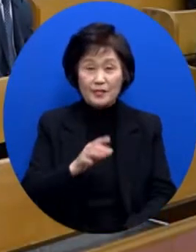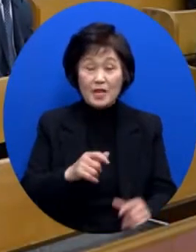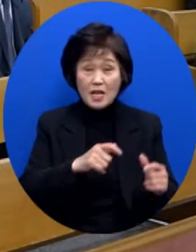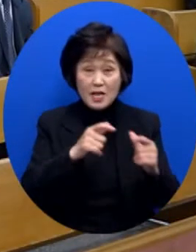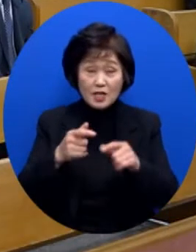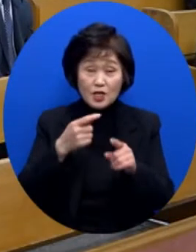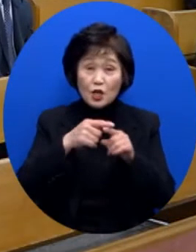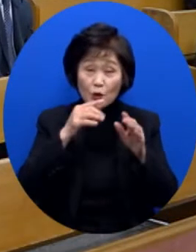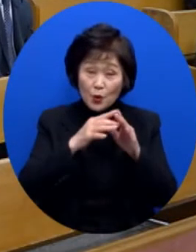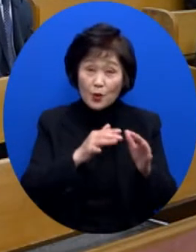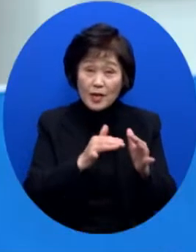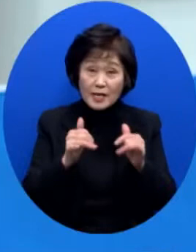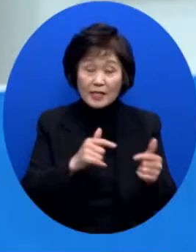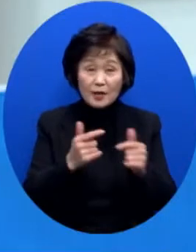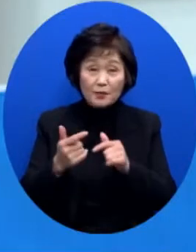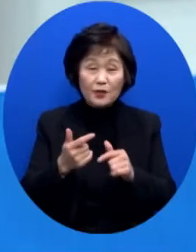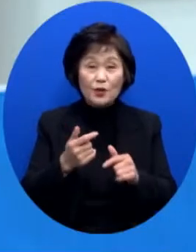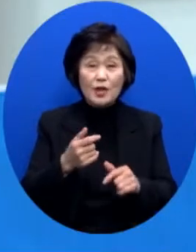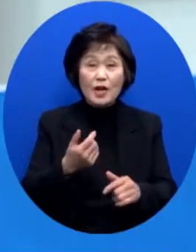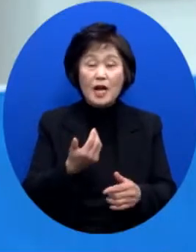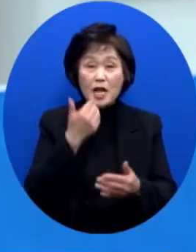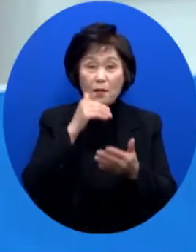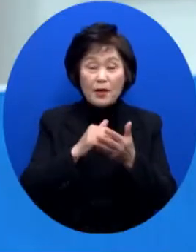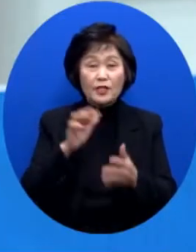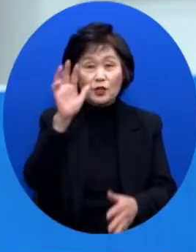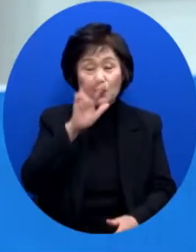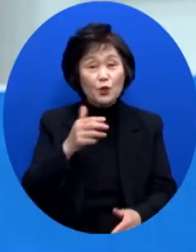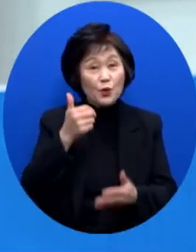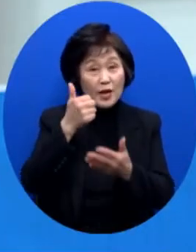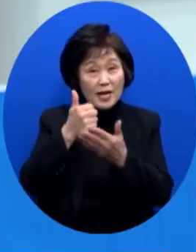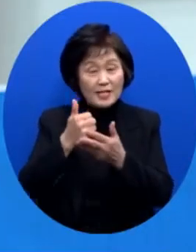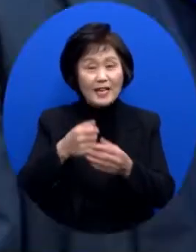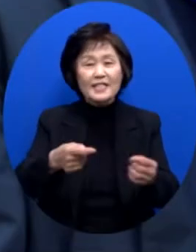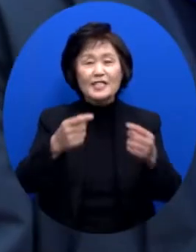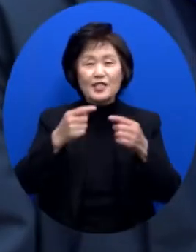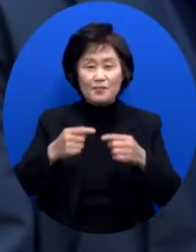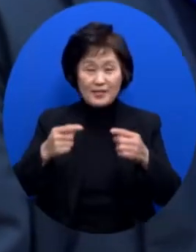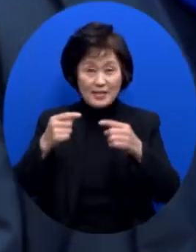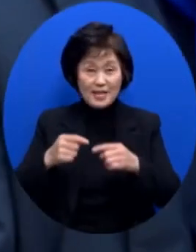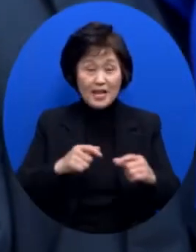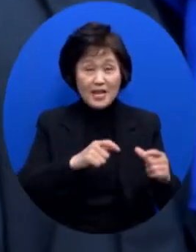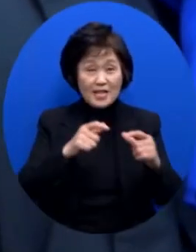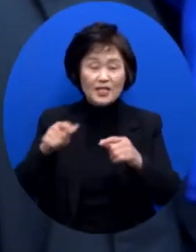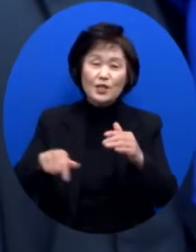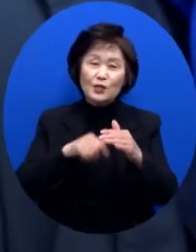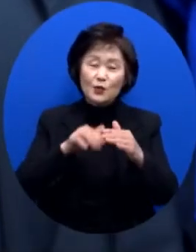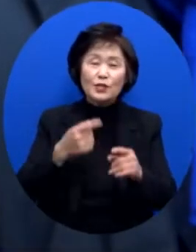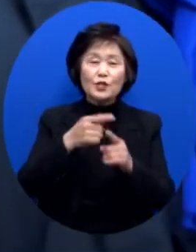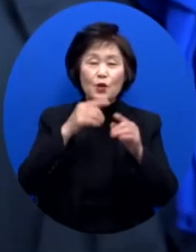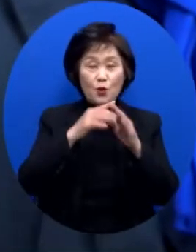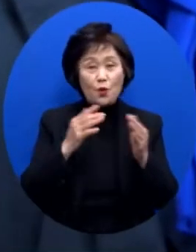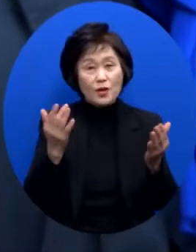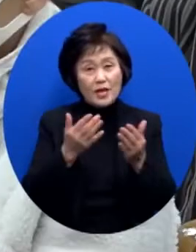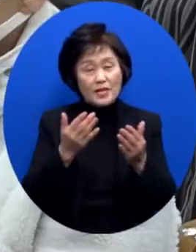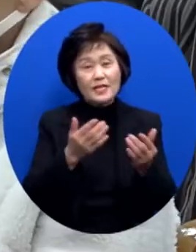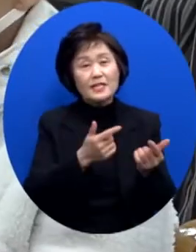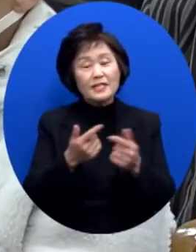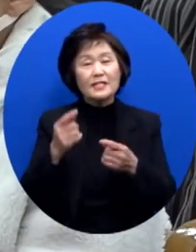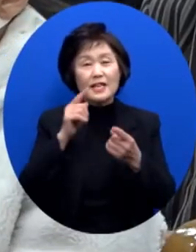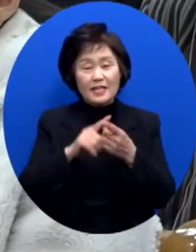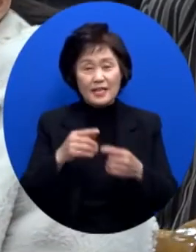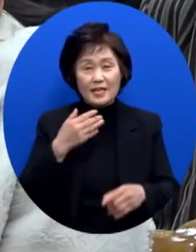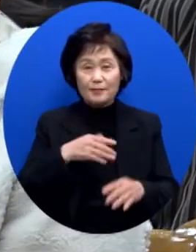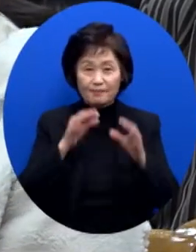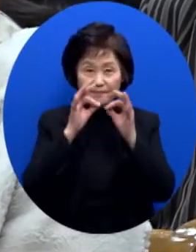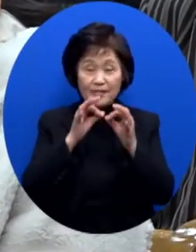교계 인사는 물론 예장 백석 총회장 장종현 목사 등이 참석해 지역 사회 속에서의 교회 사역을 격려했습니다.